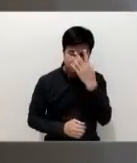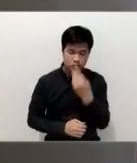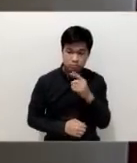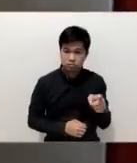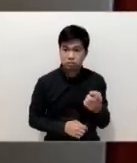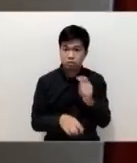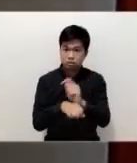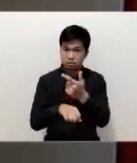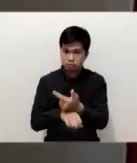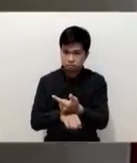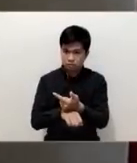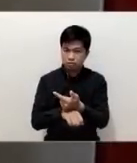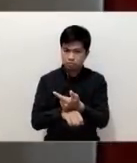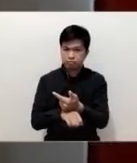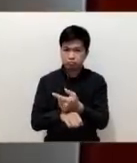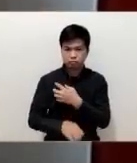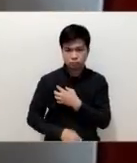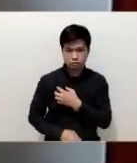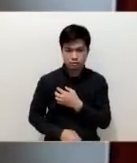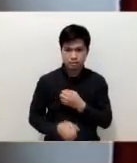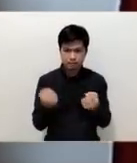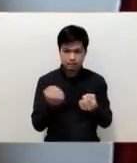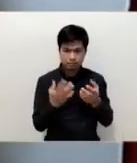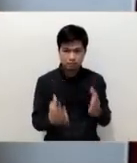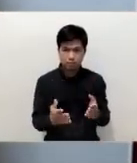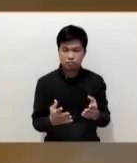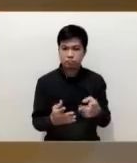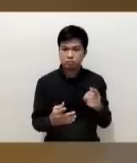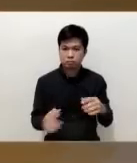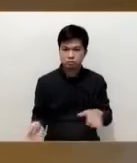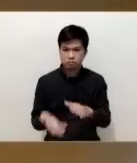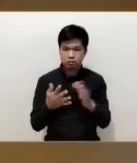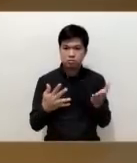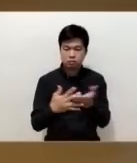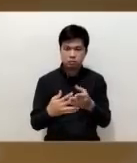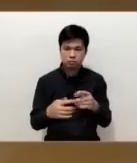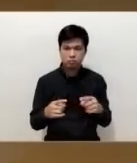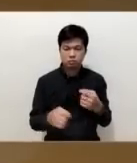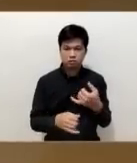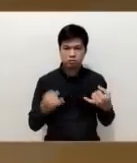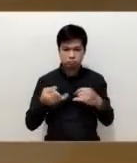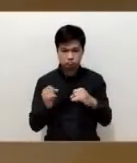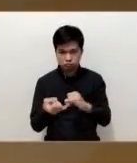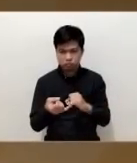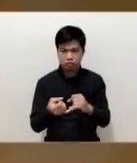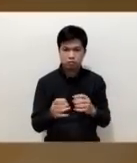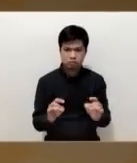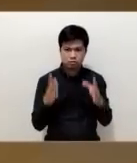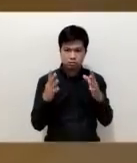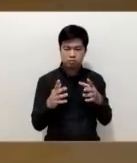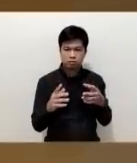Police ang parehong driver. Posibleng maharap sa reklamong multiple physical injury at reckless imprudence resulting in homicide ang